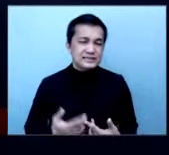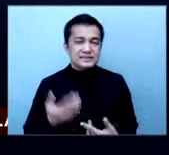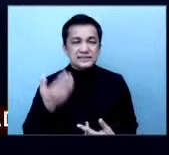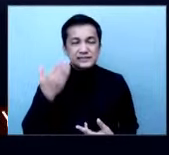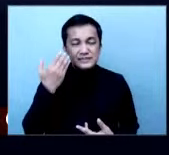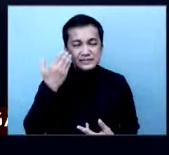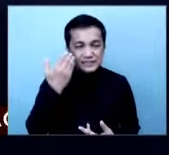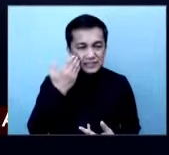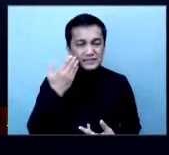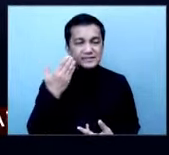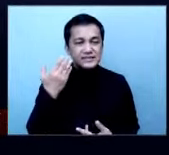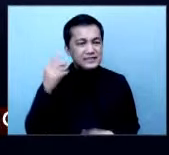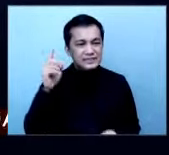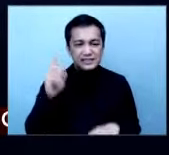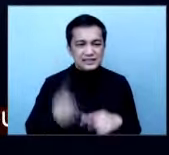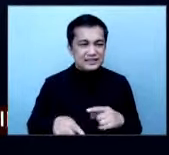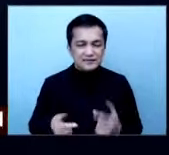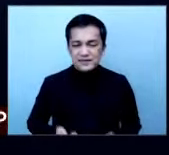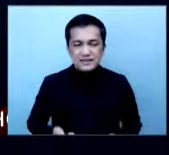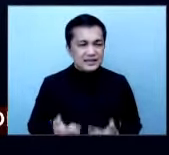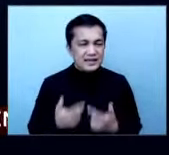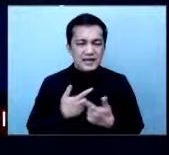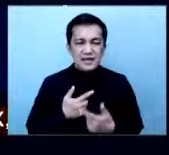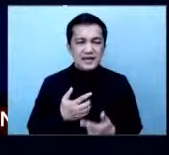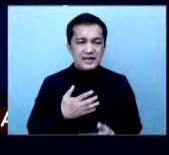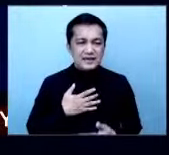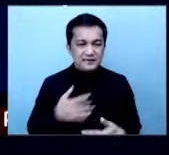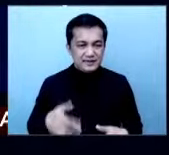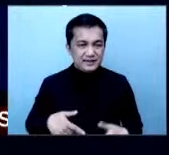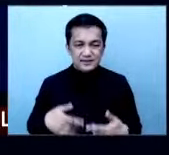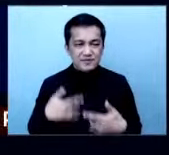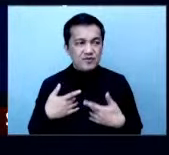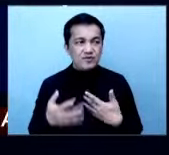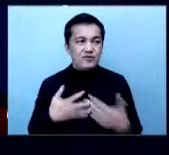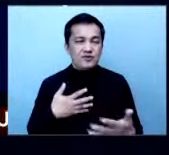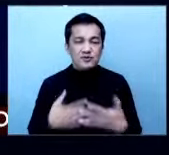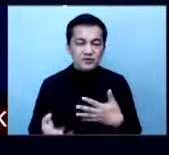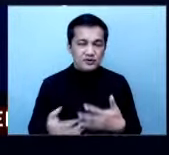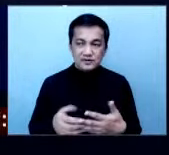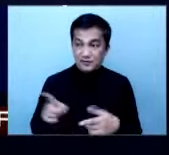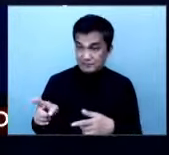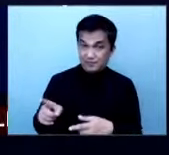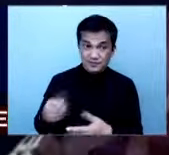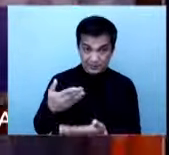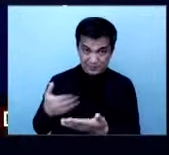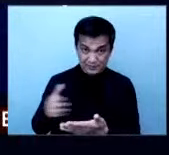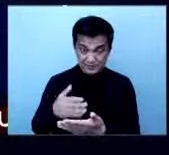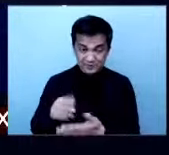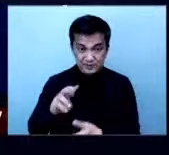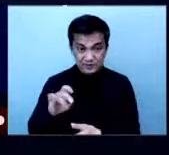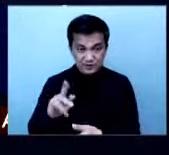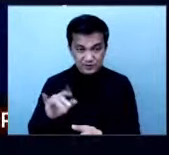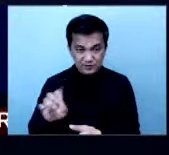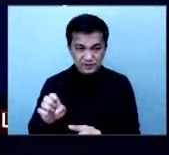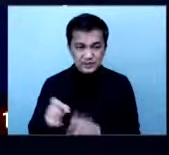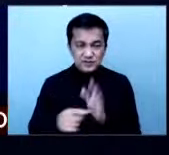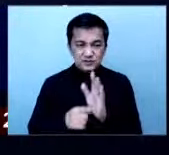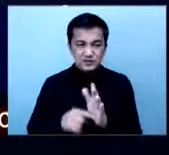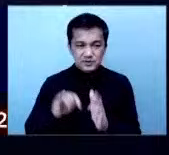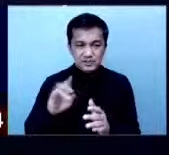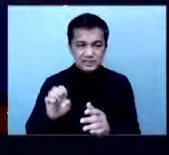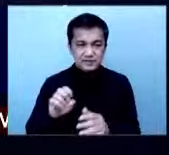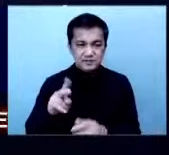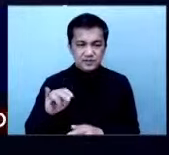SOG B gawin natin yang concert yan ang tema ng upcoming show ni sigera na video